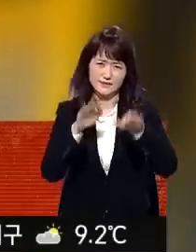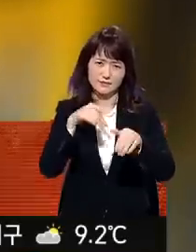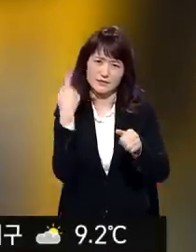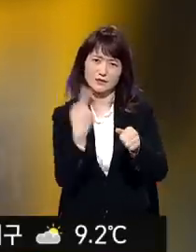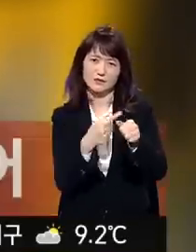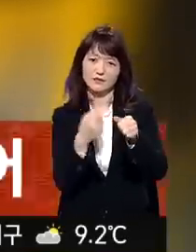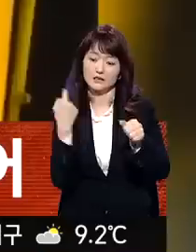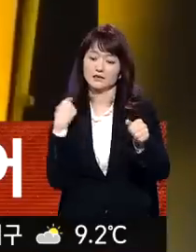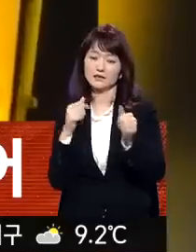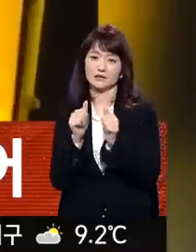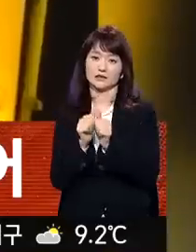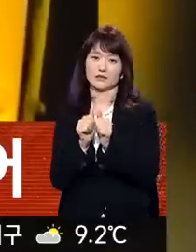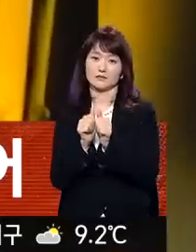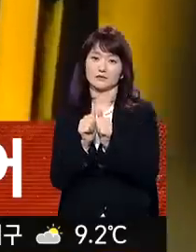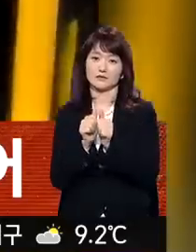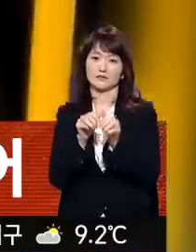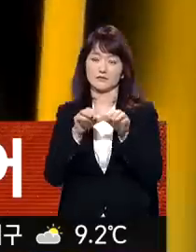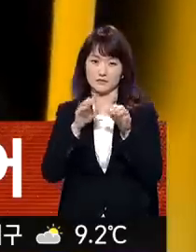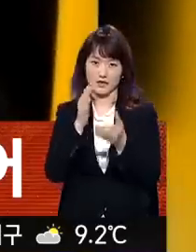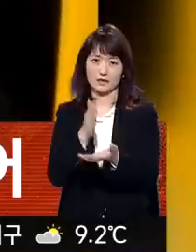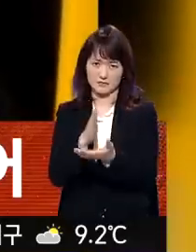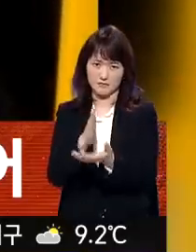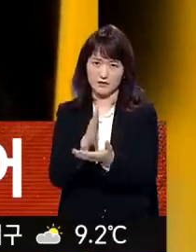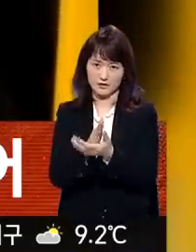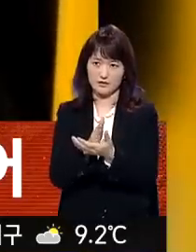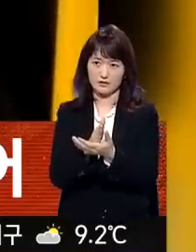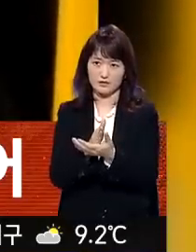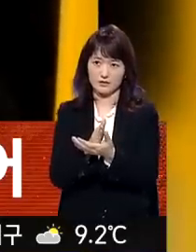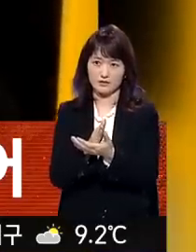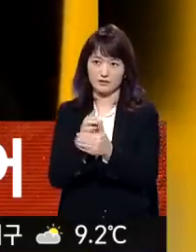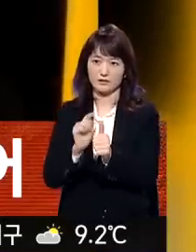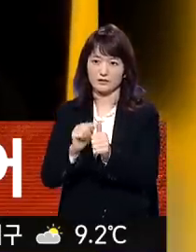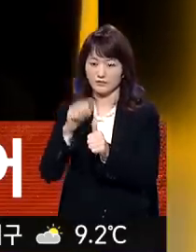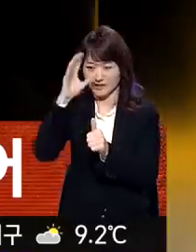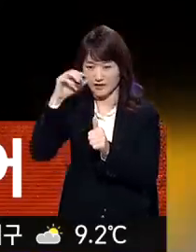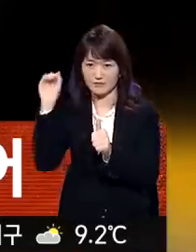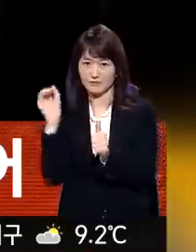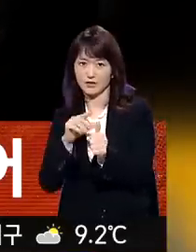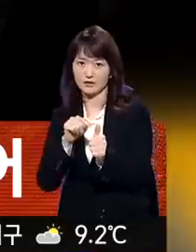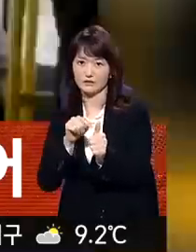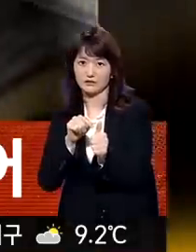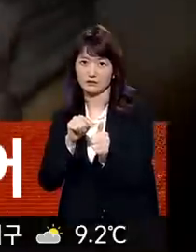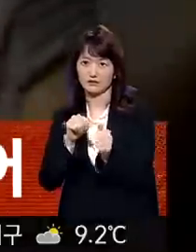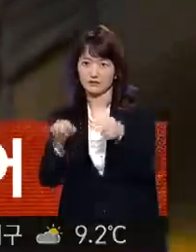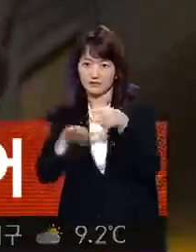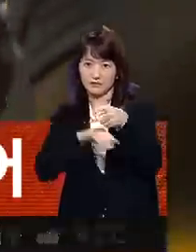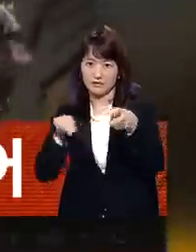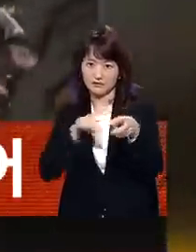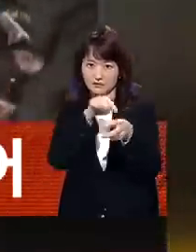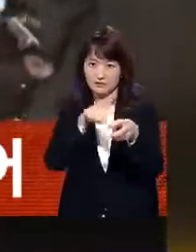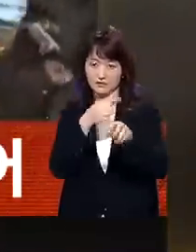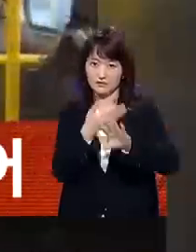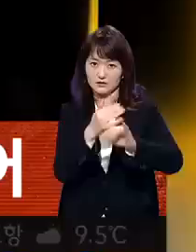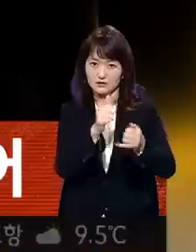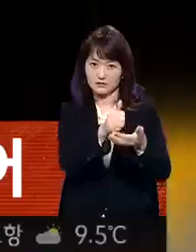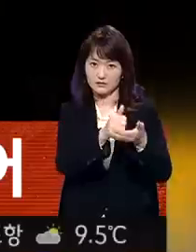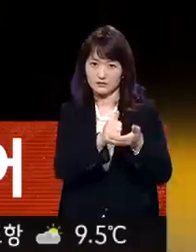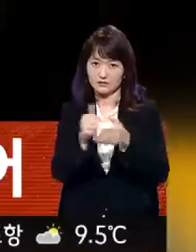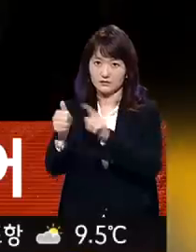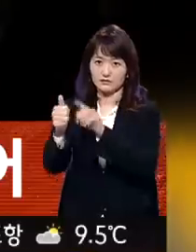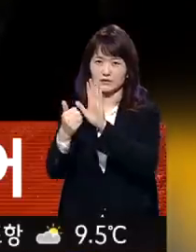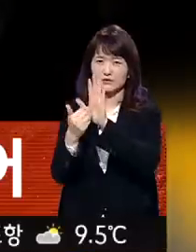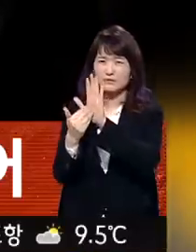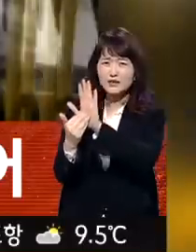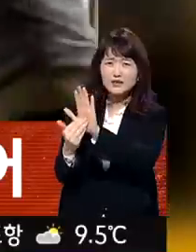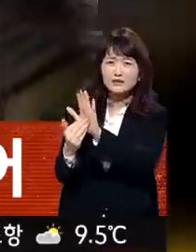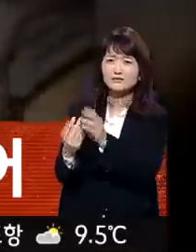이에 뒤에 앉아있던 남성이 그만하라고 말렸는데요. 그랬더니 저렇게 달걀을 던져버린 겁니다. 버스 안에 있던 또 다른 승객도 서서 남성을